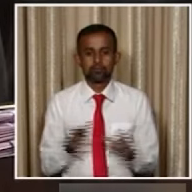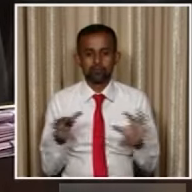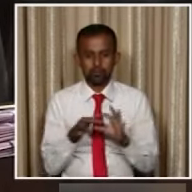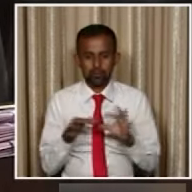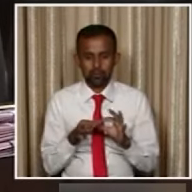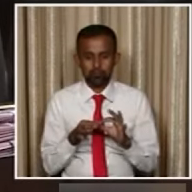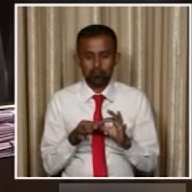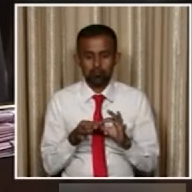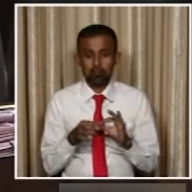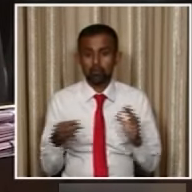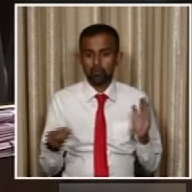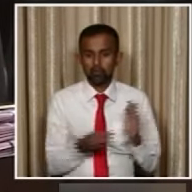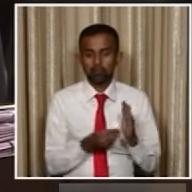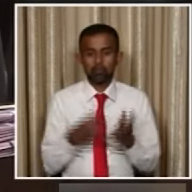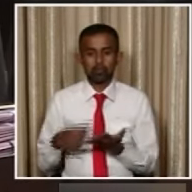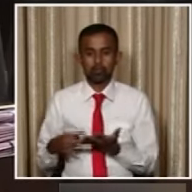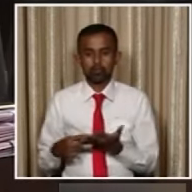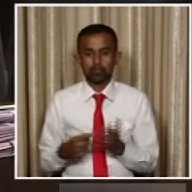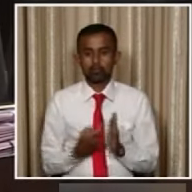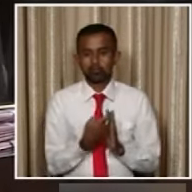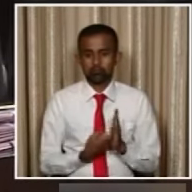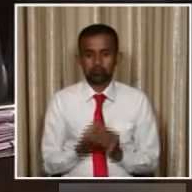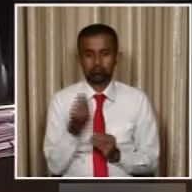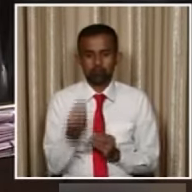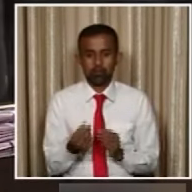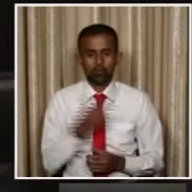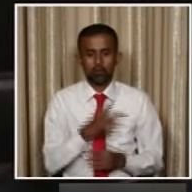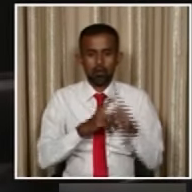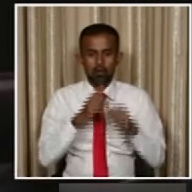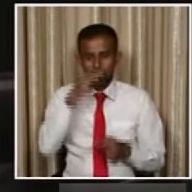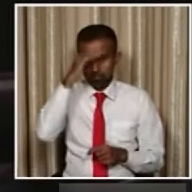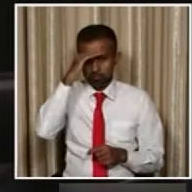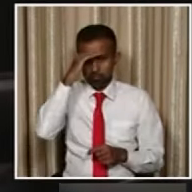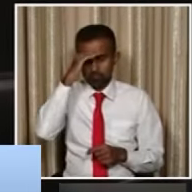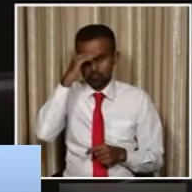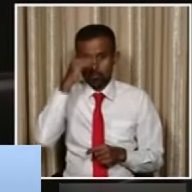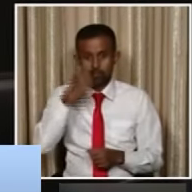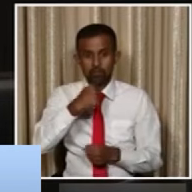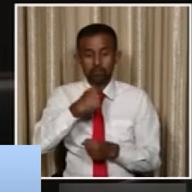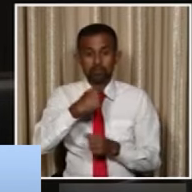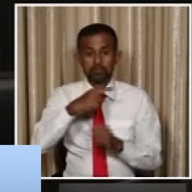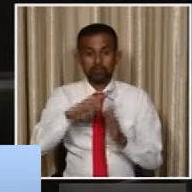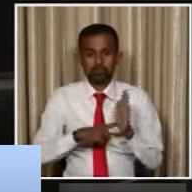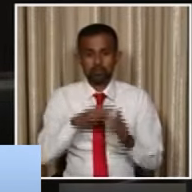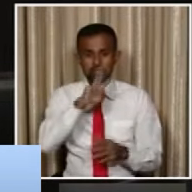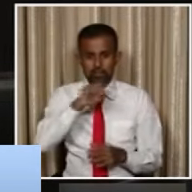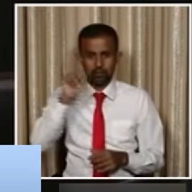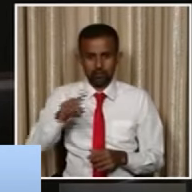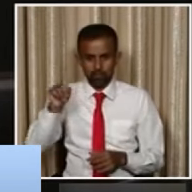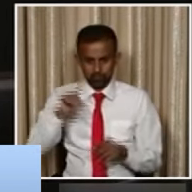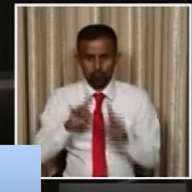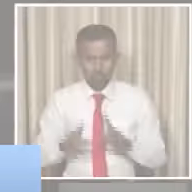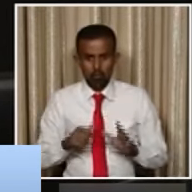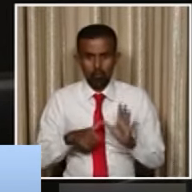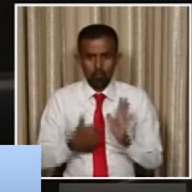ඊට ආනුෂාංගික කාරණා සඳහා විධිවිධාන සැලැස්වීම පිණිසද වූ පනත් කෙටුම් පතකි. මේක ජිනීවාවල 31 යෝජනාවට අනුව